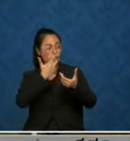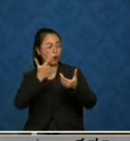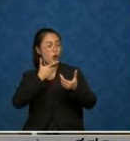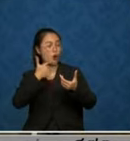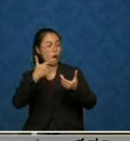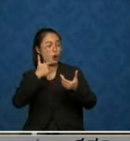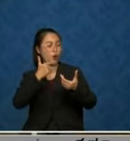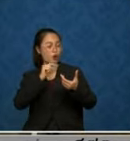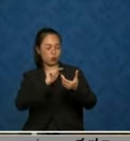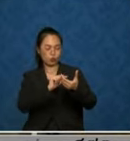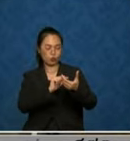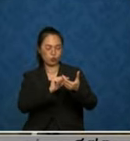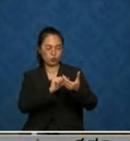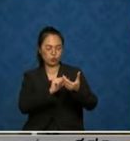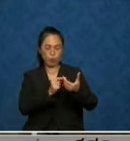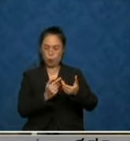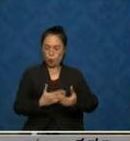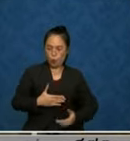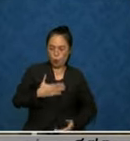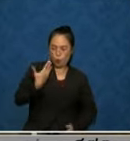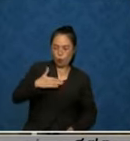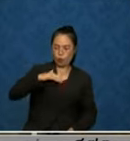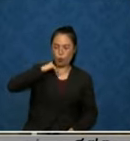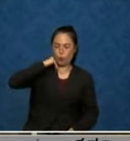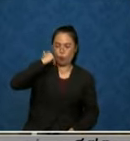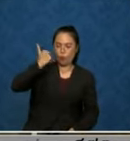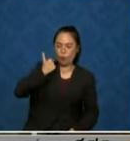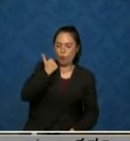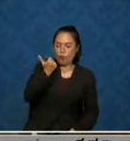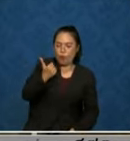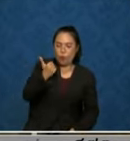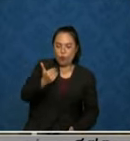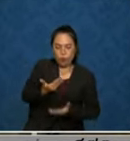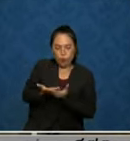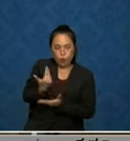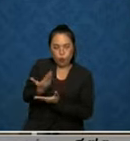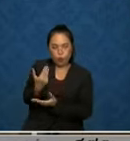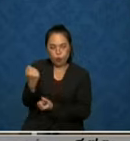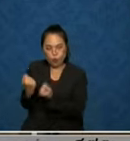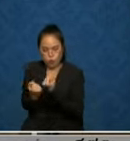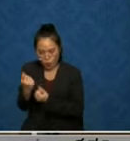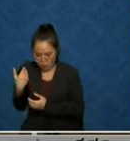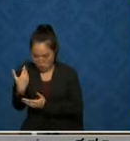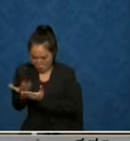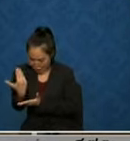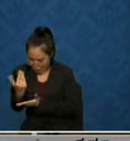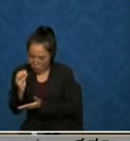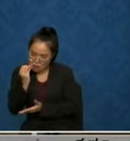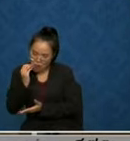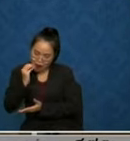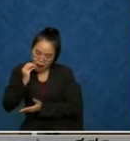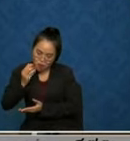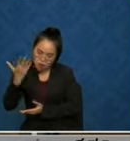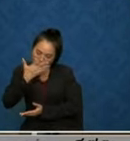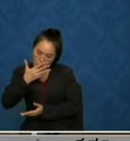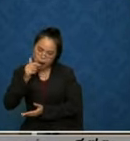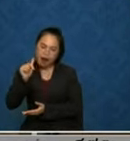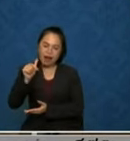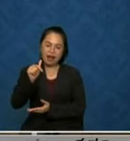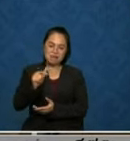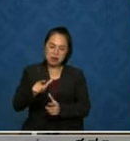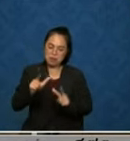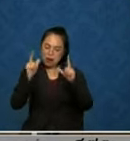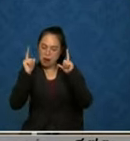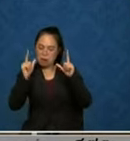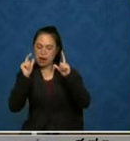ยกันอวดล่ำอวดรวยอะไรกันนะคนที่อยากรวยด้วย ก็ไปตามทางเขานะครับความเชื่อถือสร้างคะแนนสงสารบ